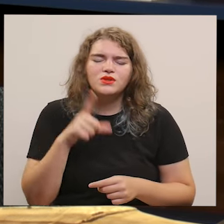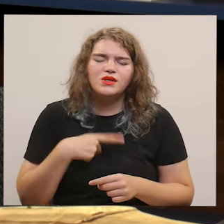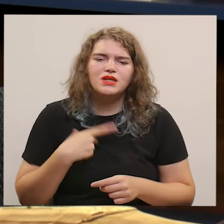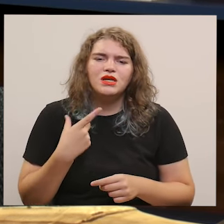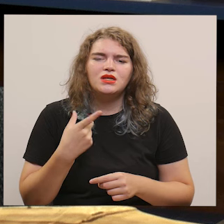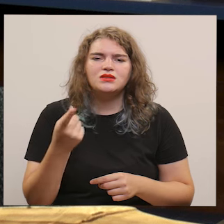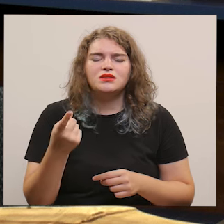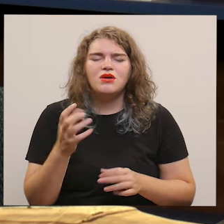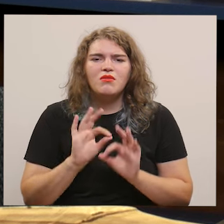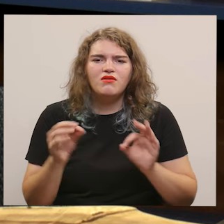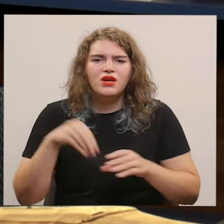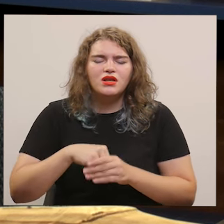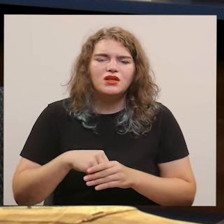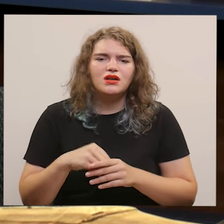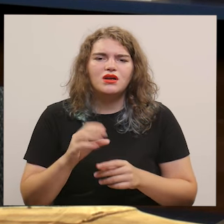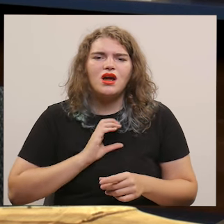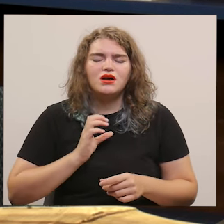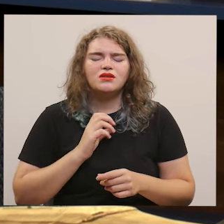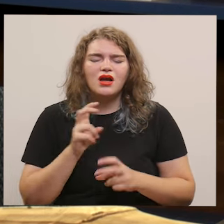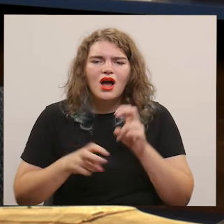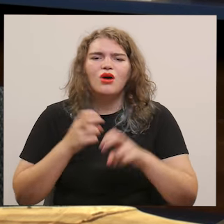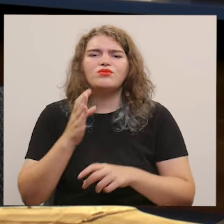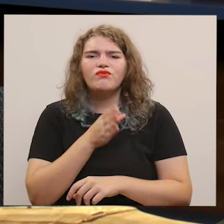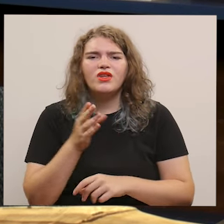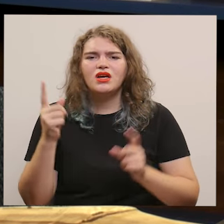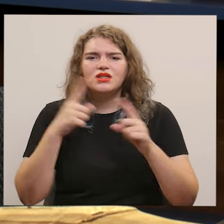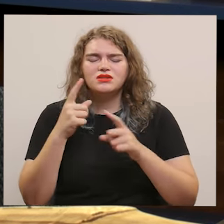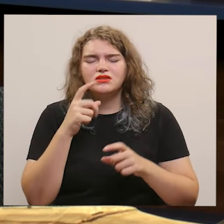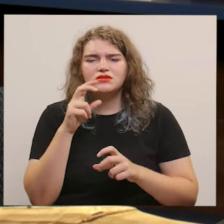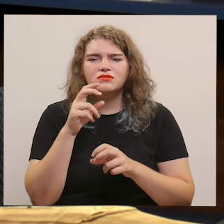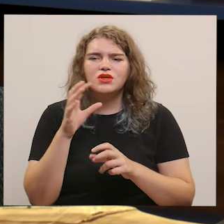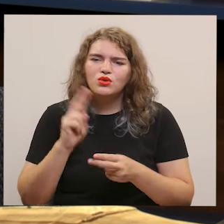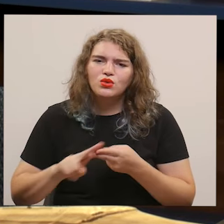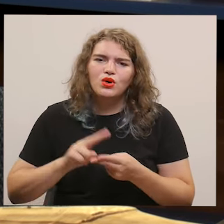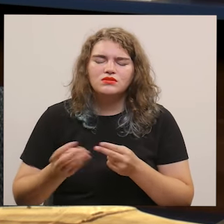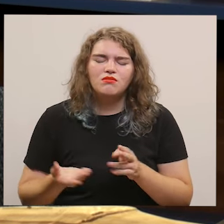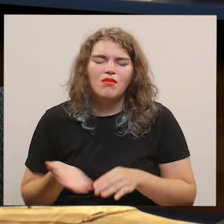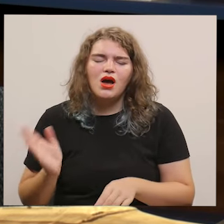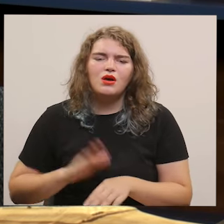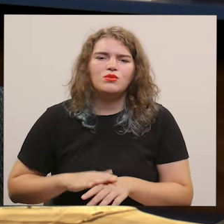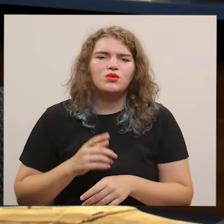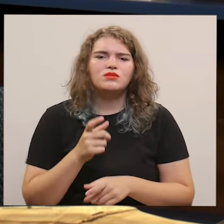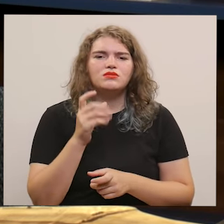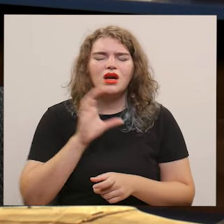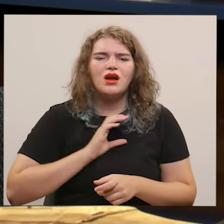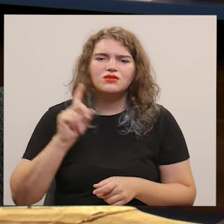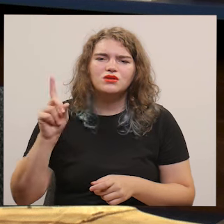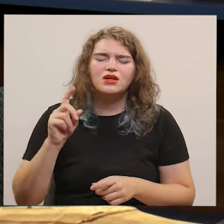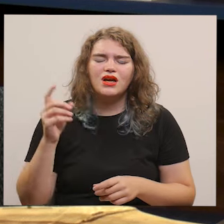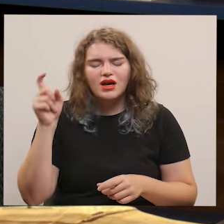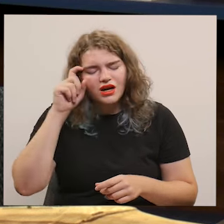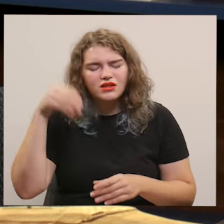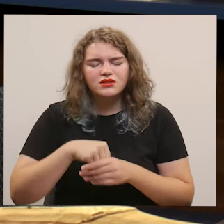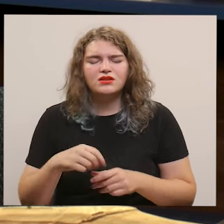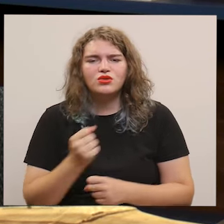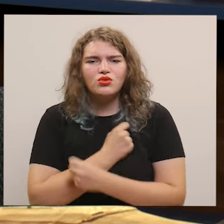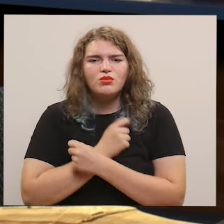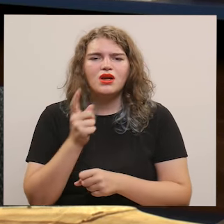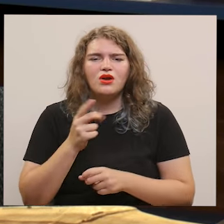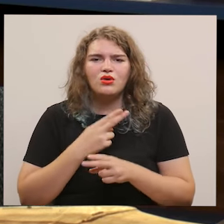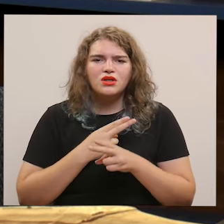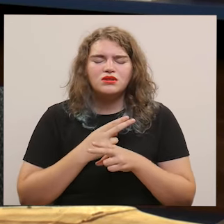Său și caut în fiecare zi să-I cunosc tot mai bine caracterul. Cred în iubirea Lui pe care o are față de mine, iubire